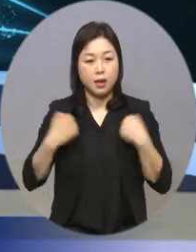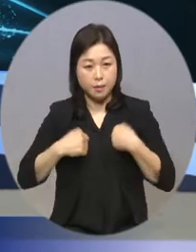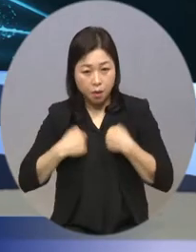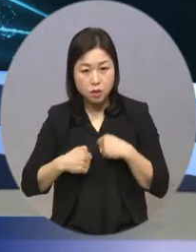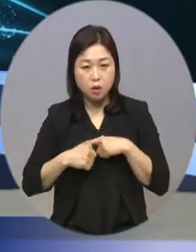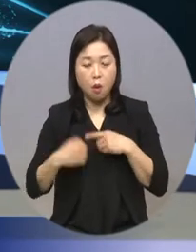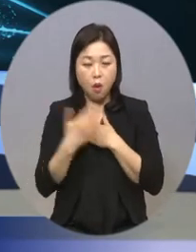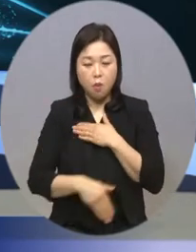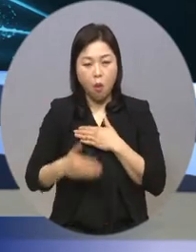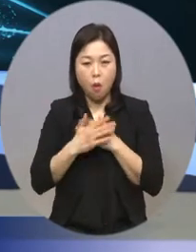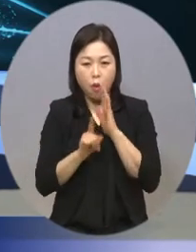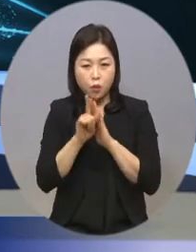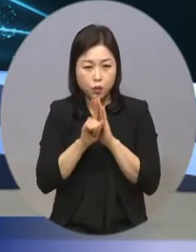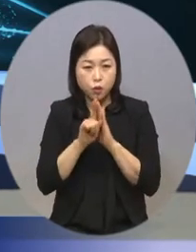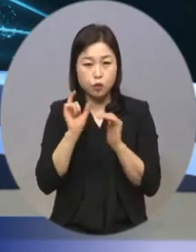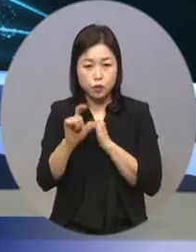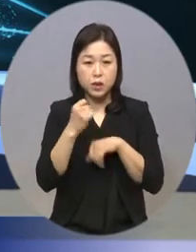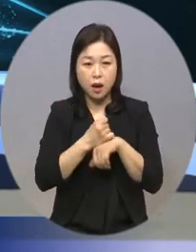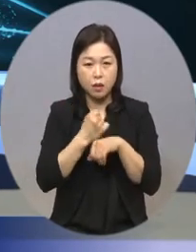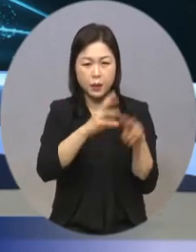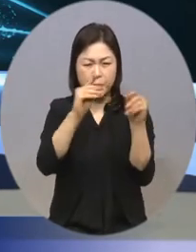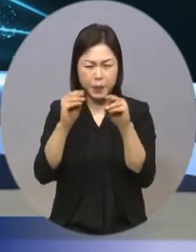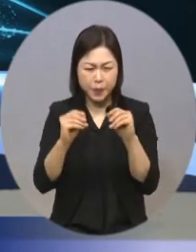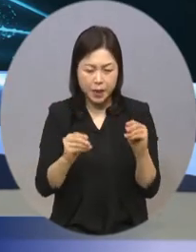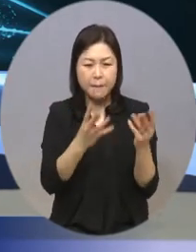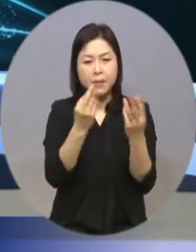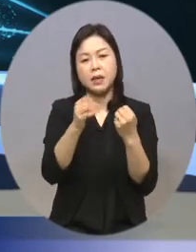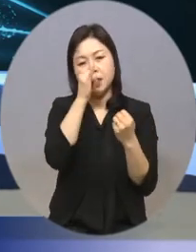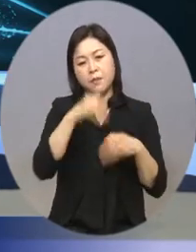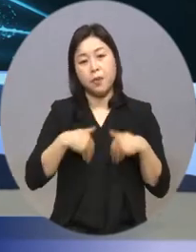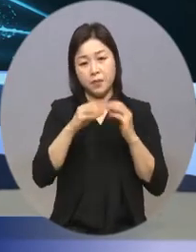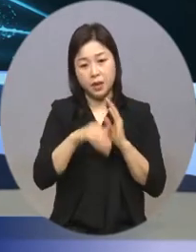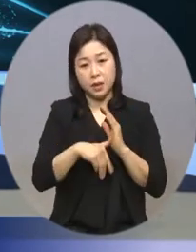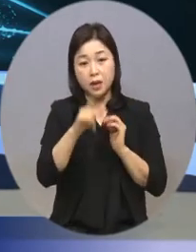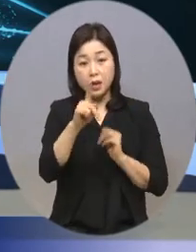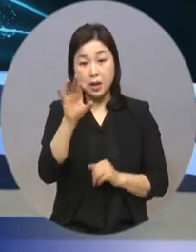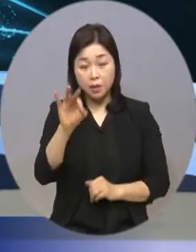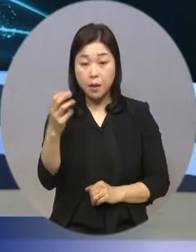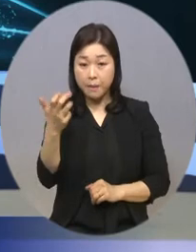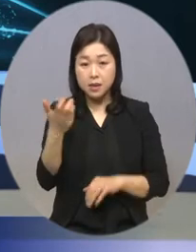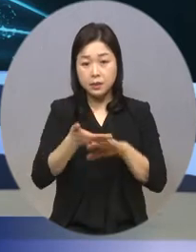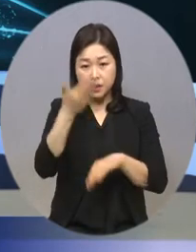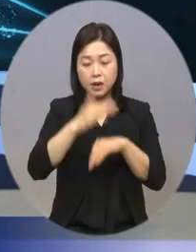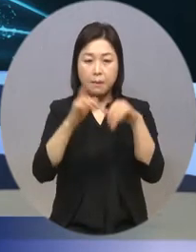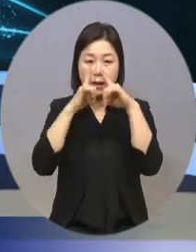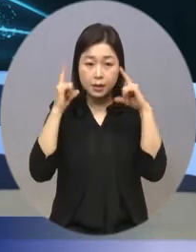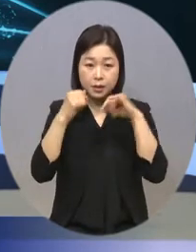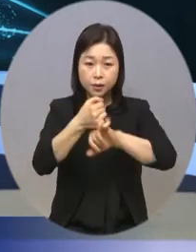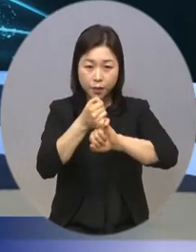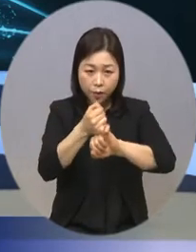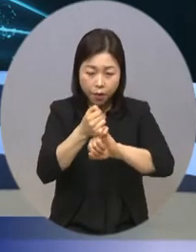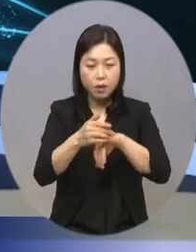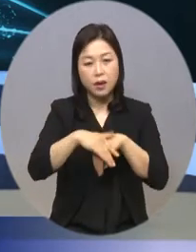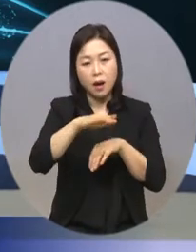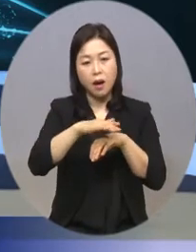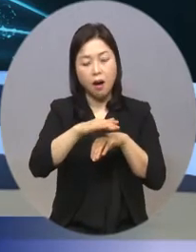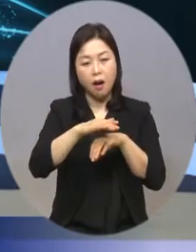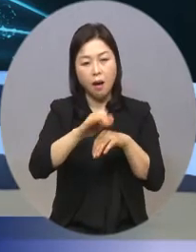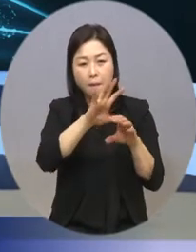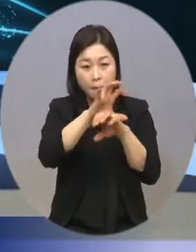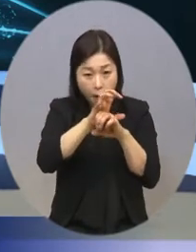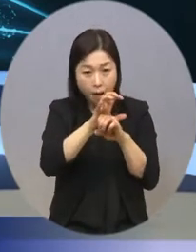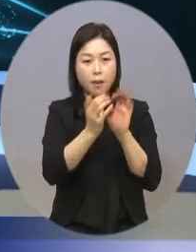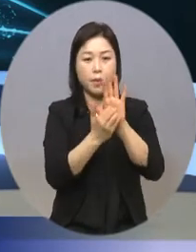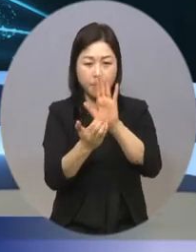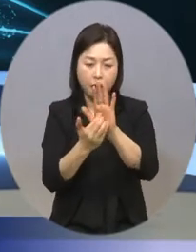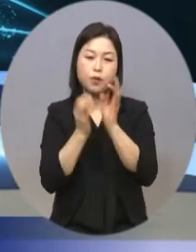써주시고 미세먼지가 잦은 봄철인 만큼 KF80 이상의 마스크 착용으로 면역력 높이는 데 힘써주시기